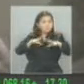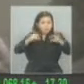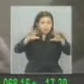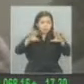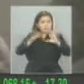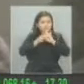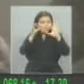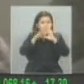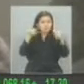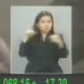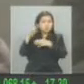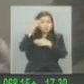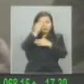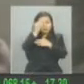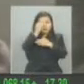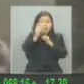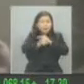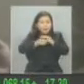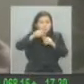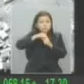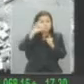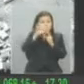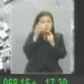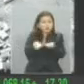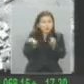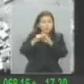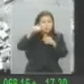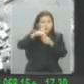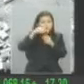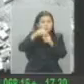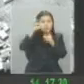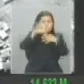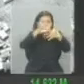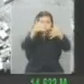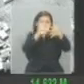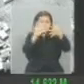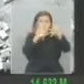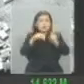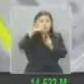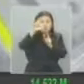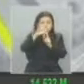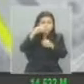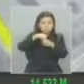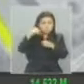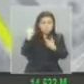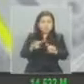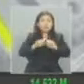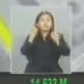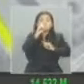เกี่ยวข้องหรือรู้เห็นว่าบิลาดินและครอบครัวกบดานอยู่ในแมนชั่นที่เมืองอับบอตบัตและสัญญาว่าจะสอบสว